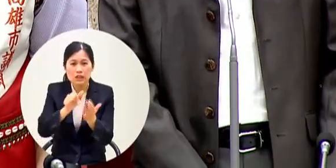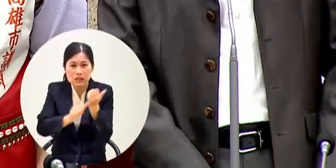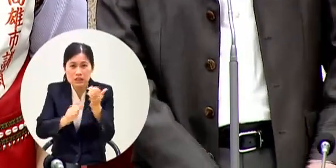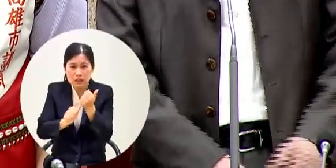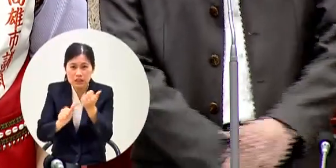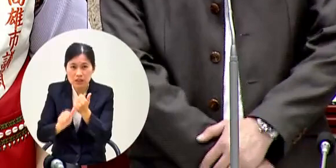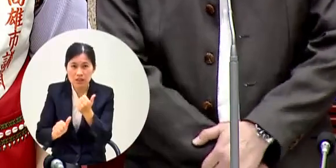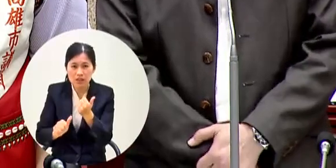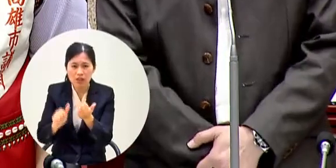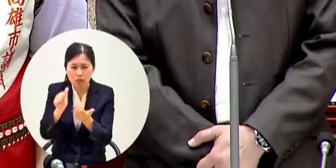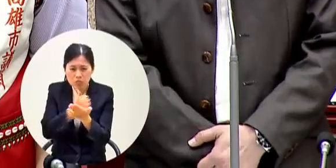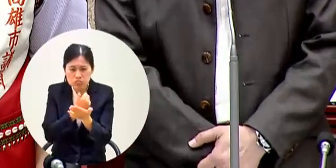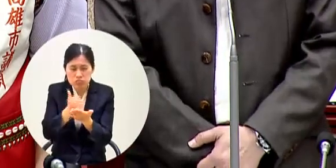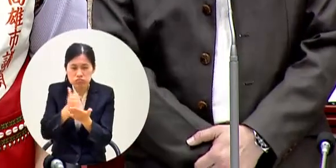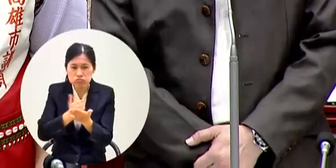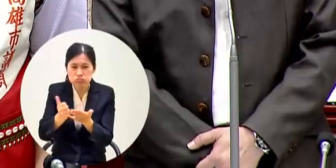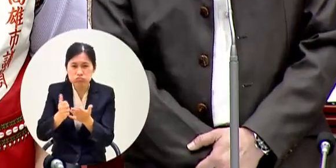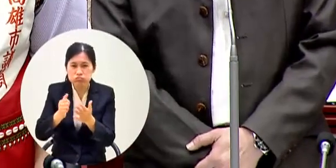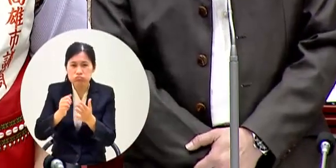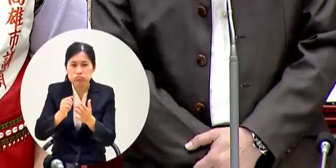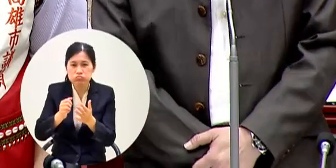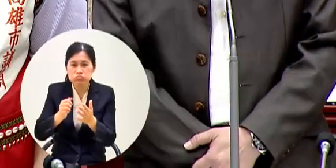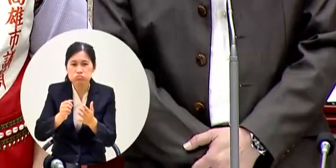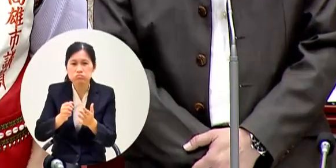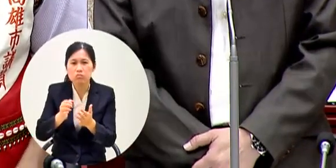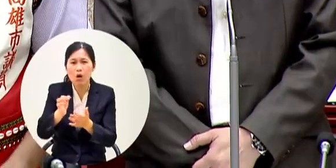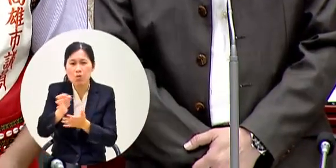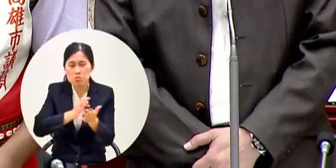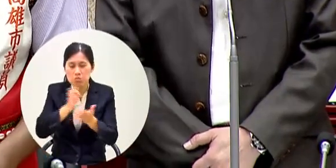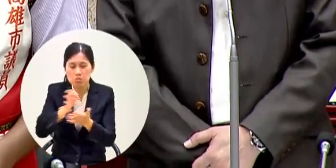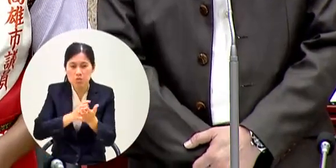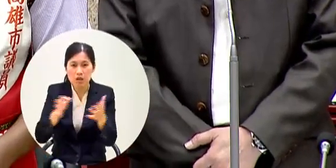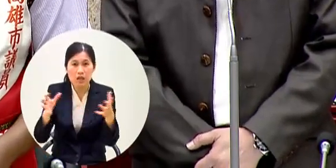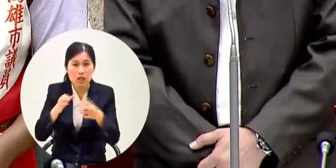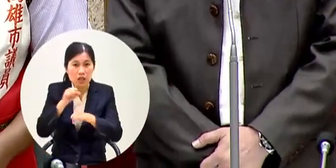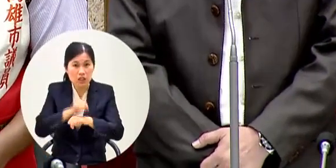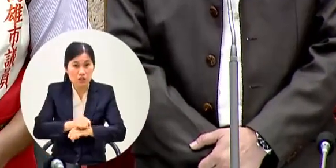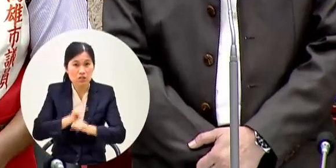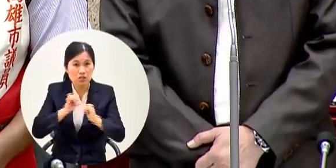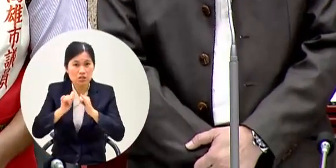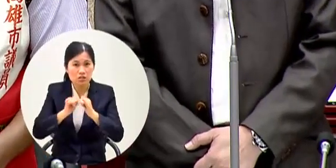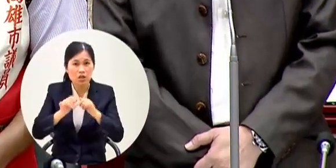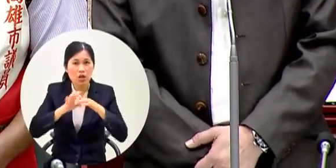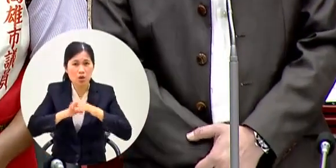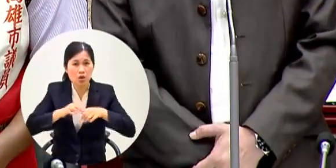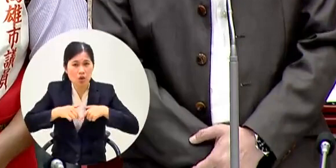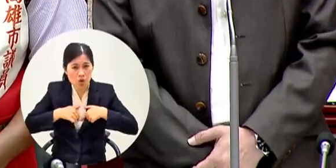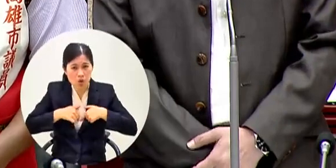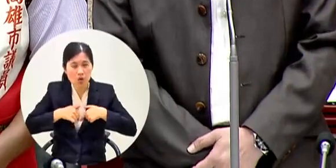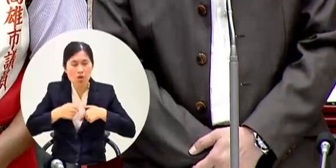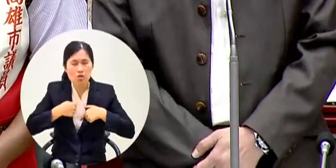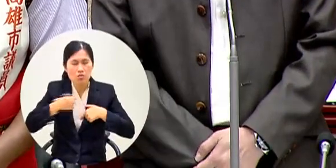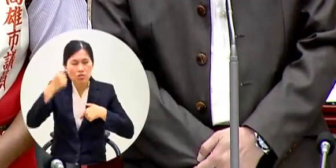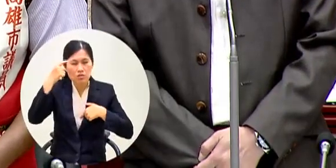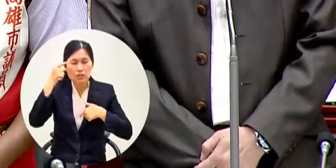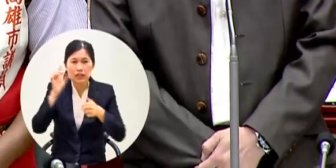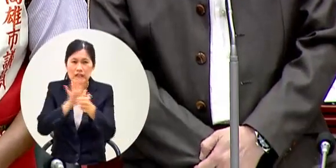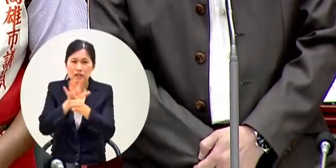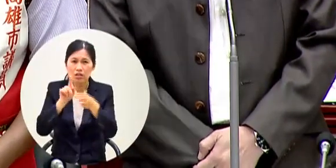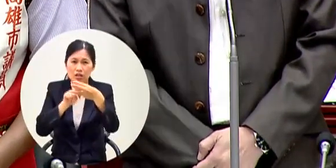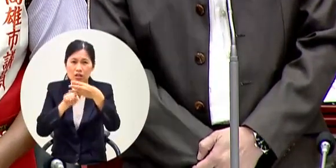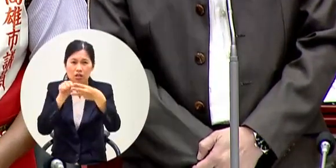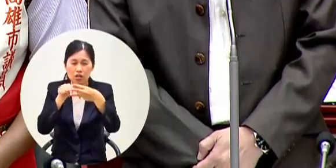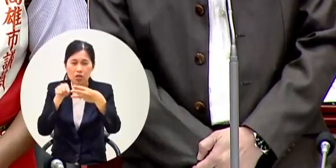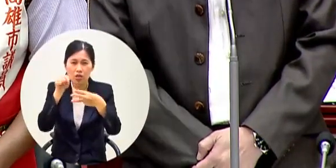区的这些农产品，还有相关我们包括农业灌溉，还有农民的这个生产或